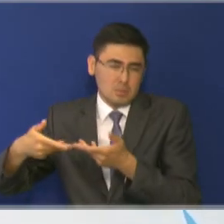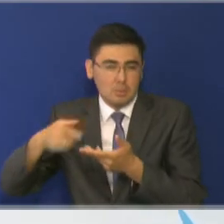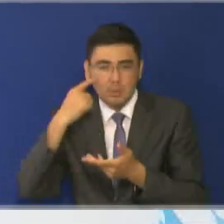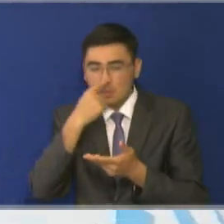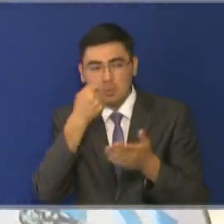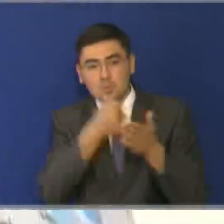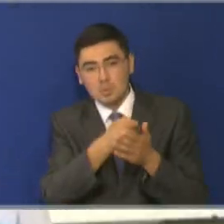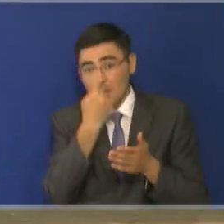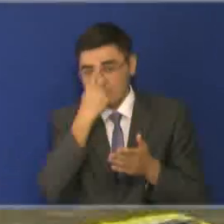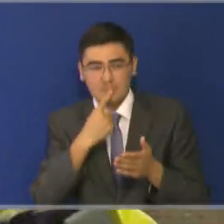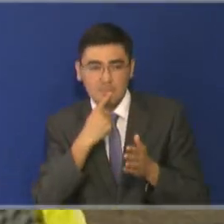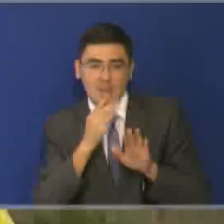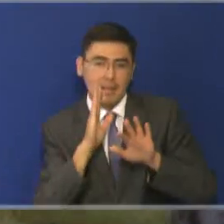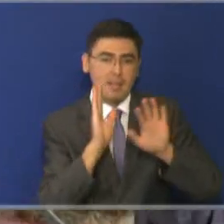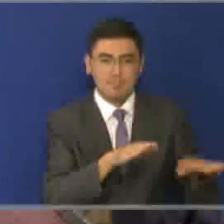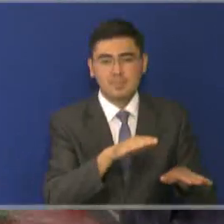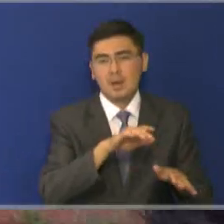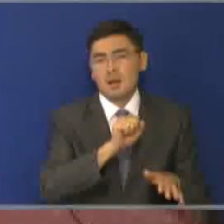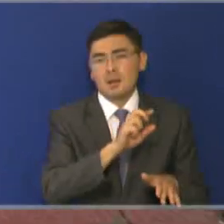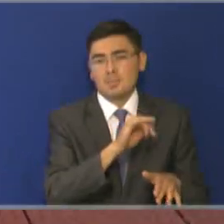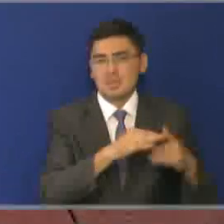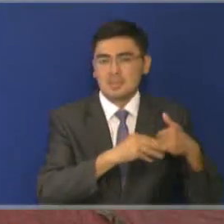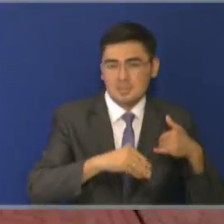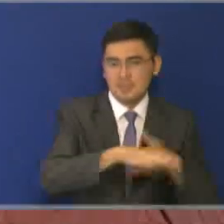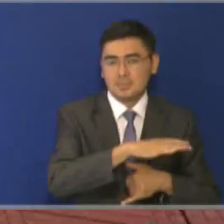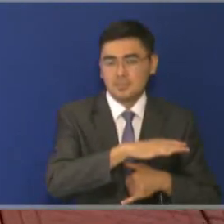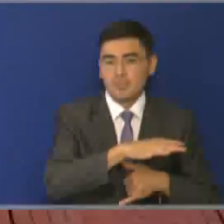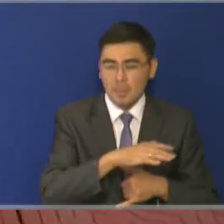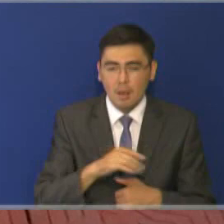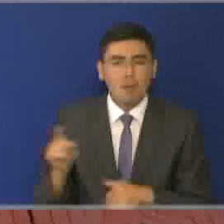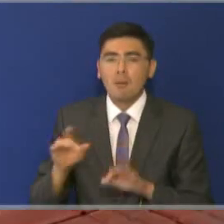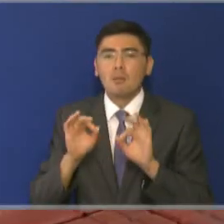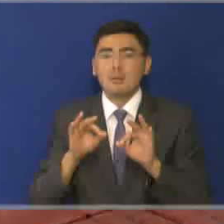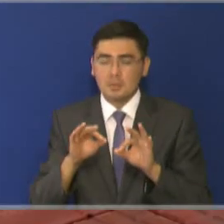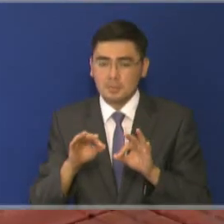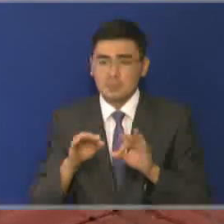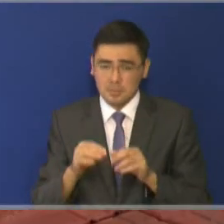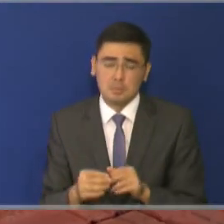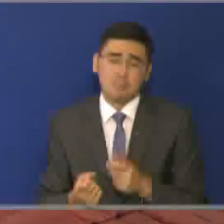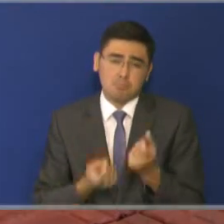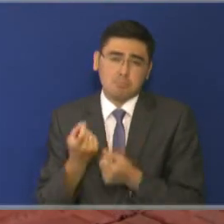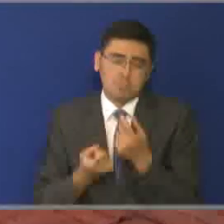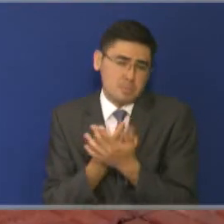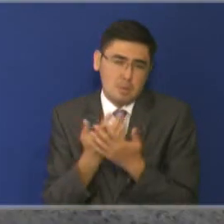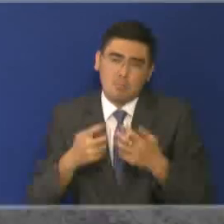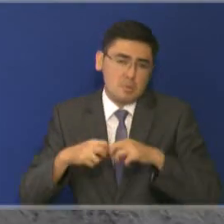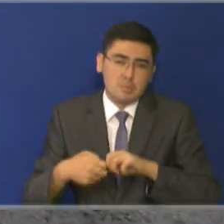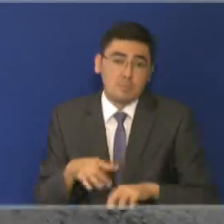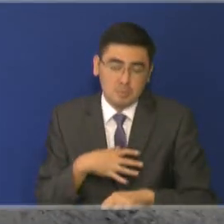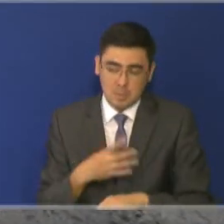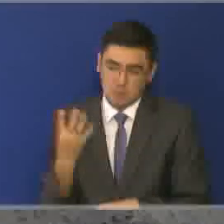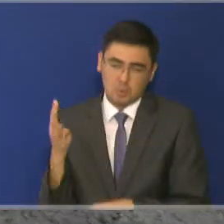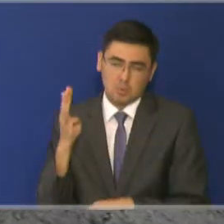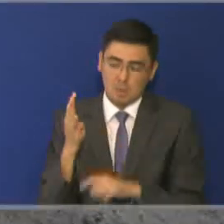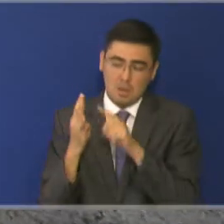көздеген. Жоба жетекшісі Дамир Күшеев экспедиция барысында түрлі қиындықтарды да бастан өткергенін жасырмады. Жолға шыққан 4